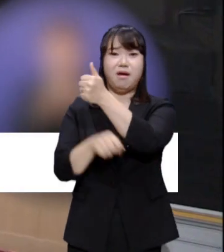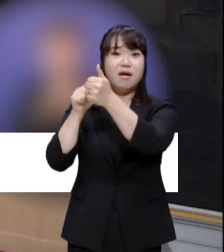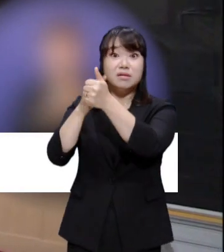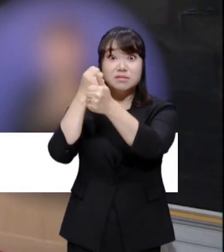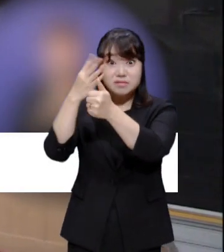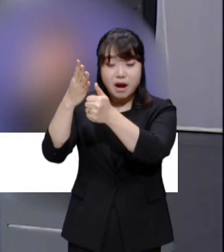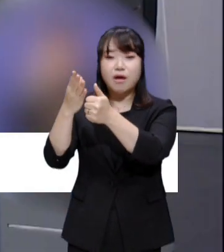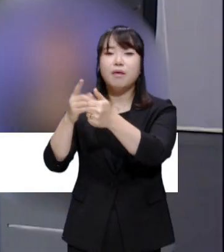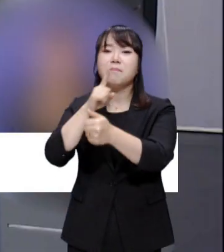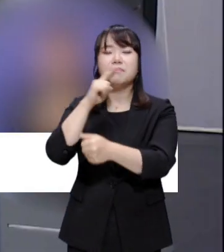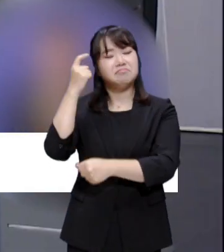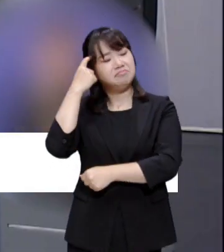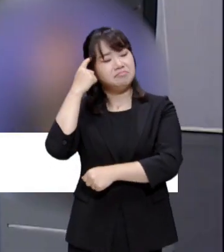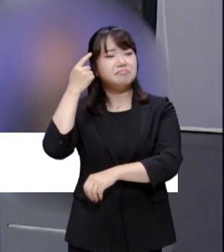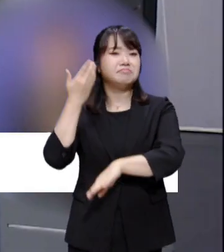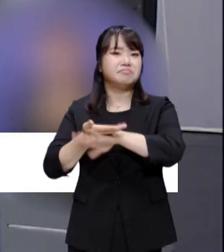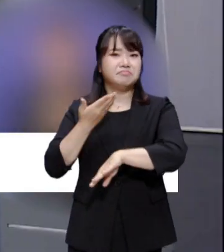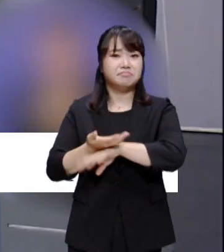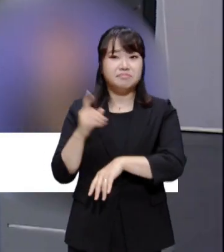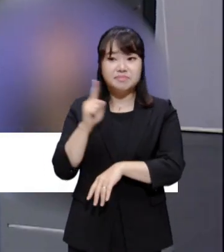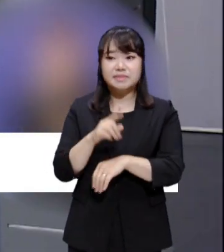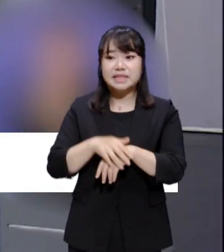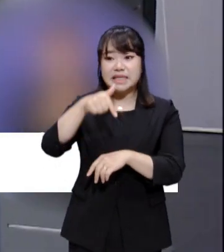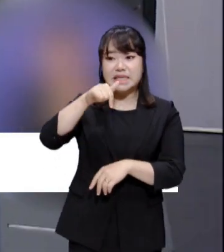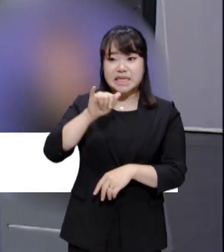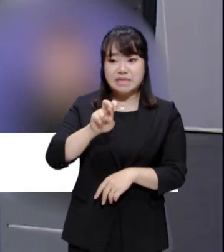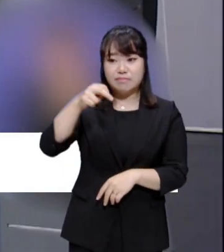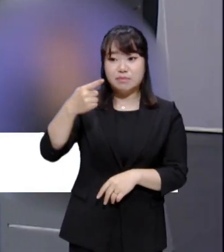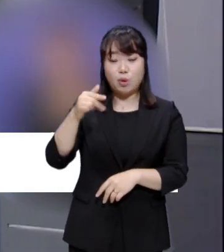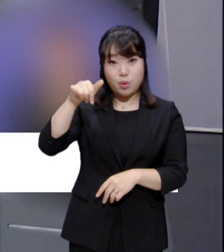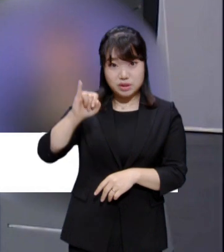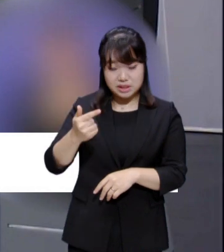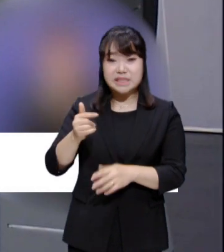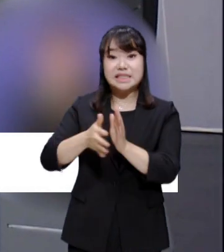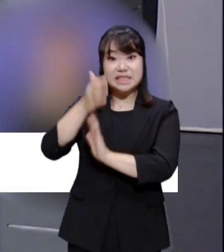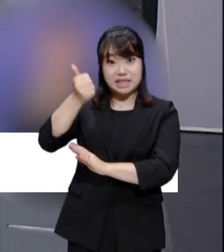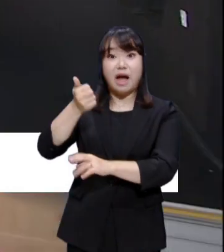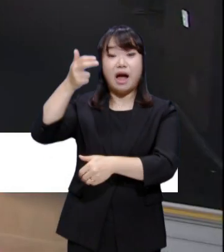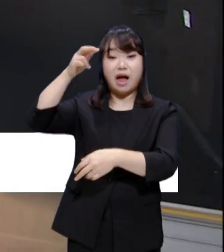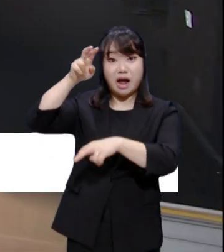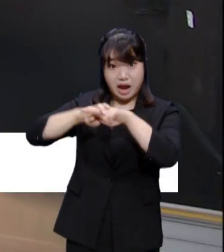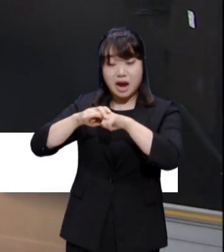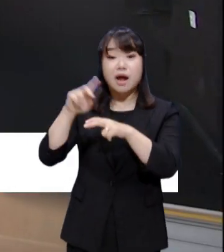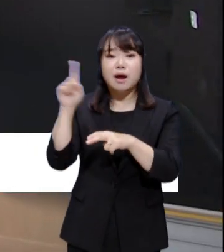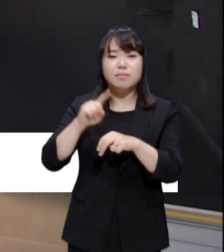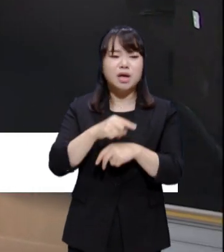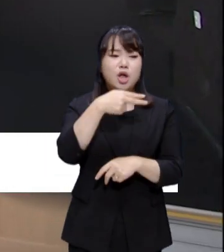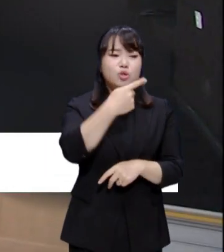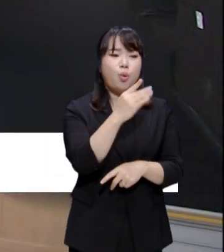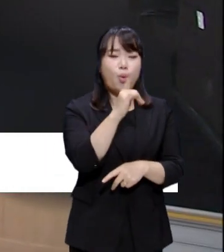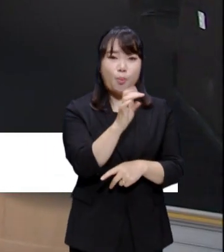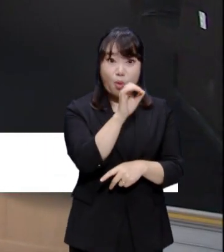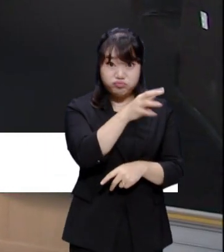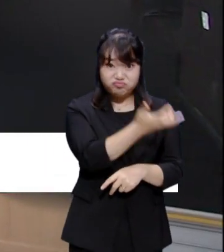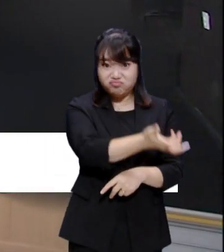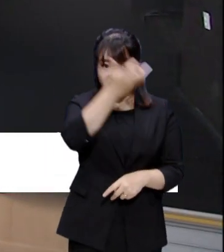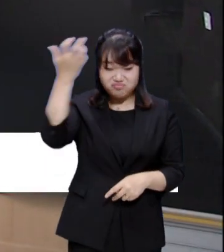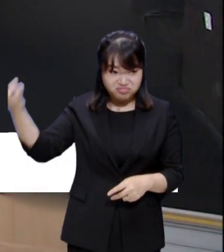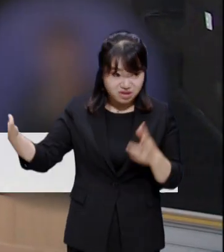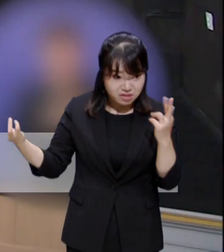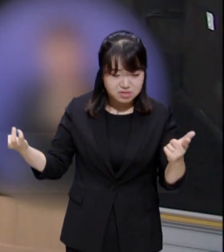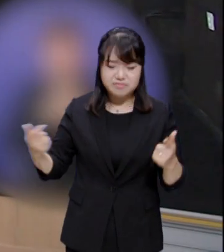국면에 접어들었습니다. 신임 김동근 시장은 후보 때부터 도봉면허 시험장 장암 이전 취소를